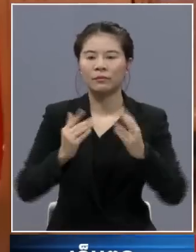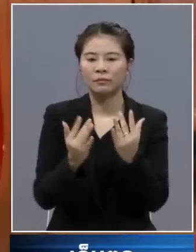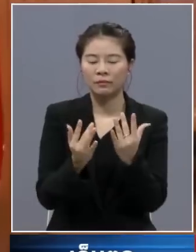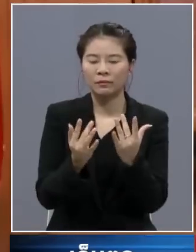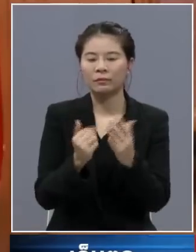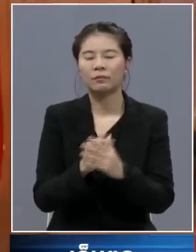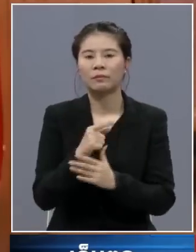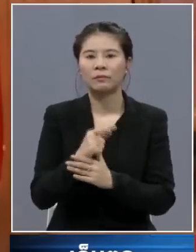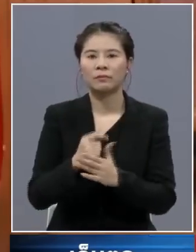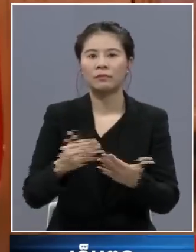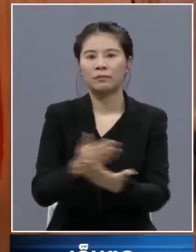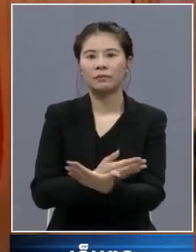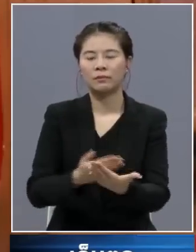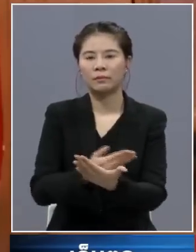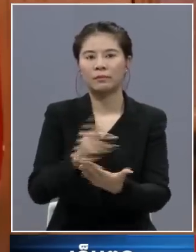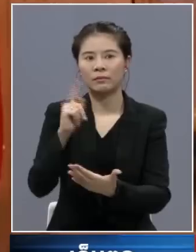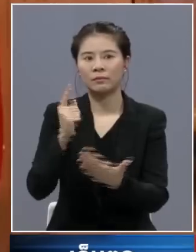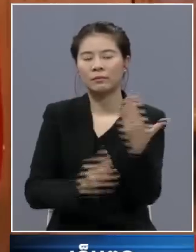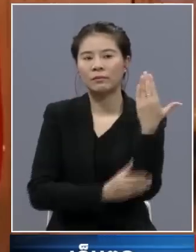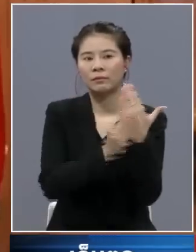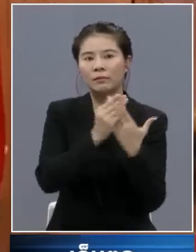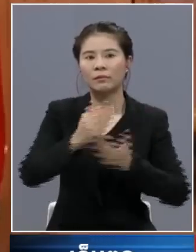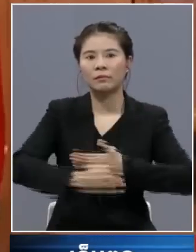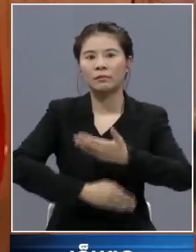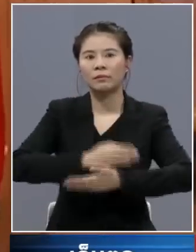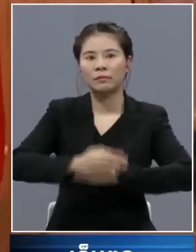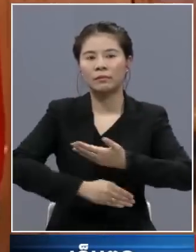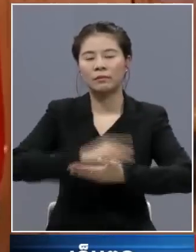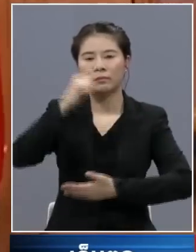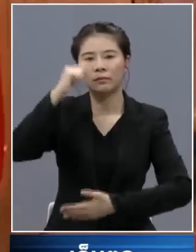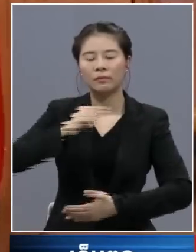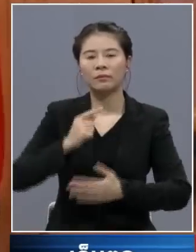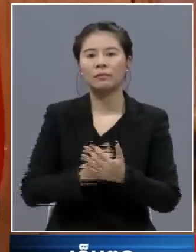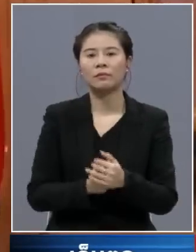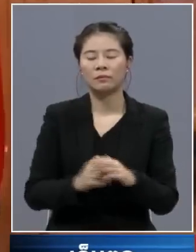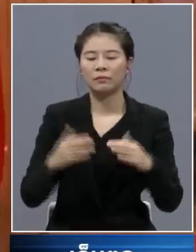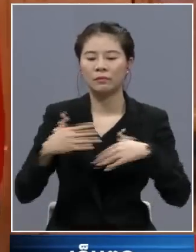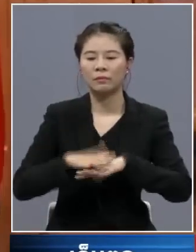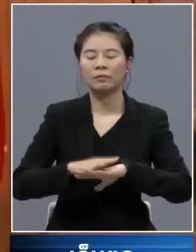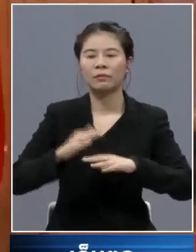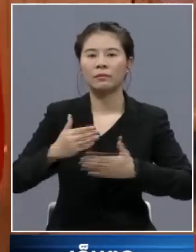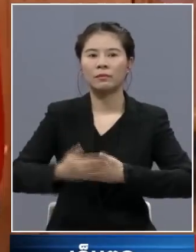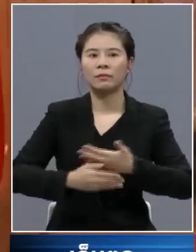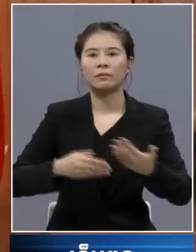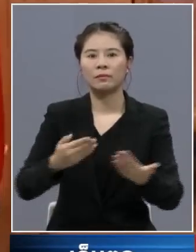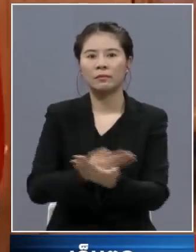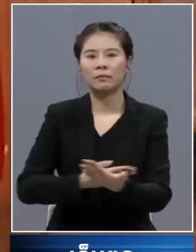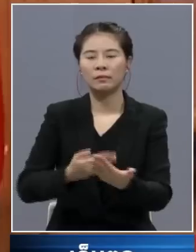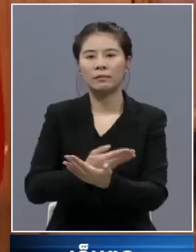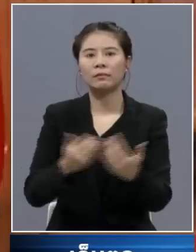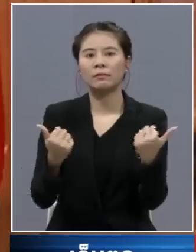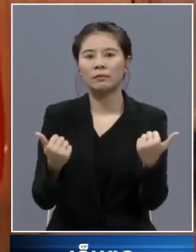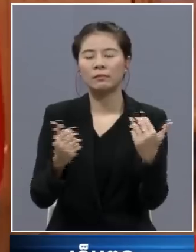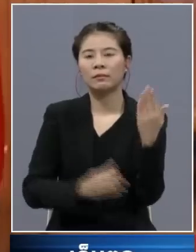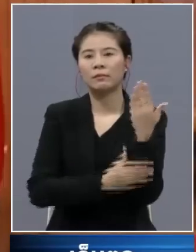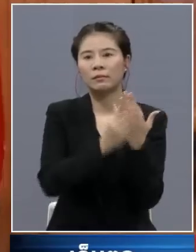พราะว่าสภาหอการค้าไทยเนี่ยก็อยู่ในไตรภาคีของการพิจารณาด้วยด้านหอการค้าเขามั่นใจว่ารัฐบาล